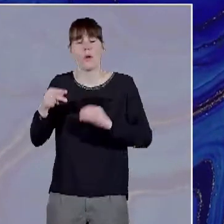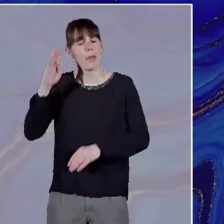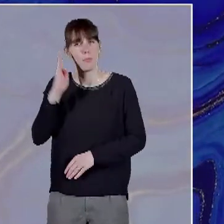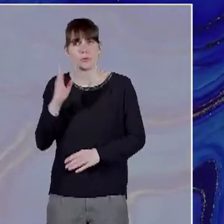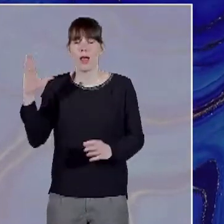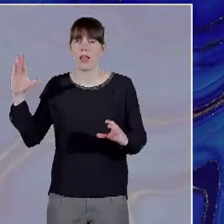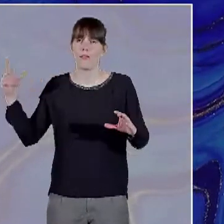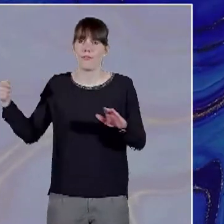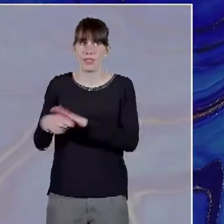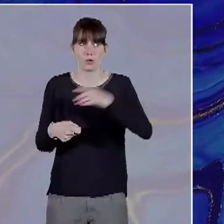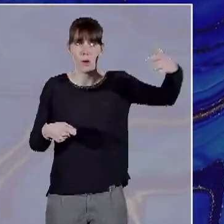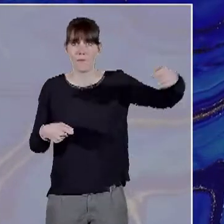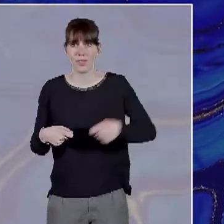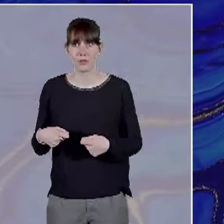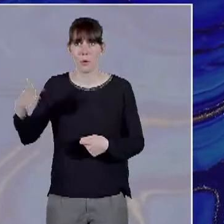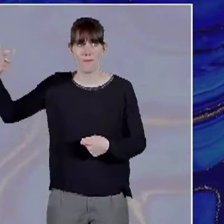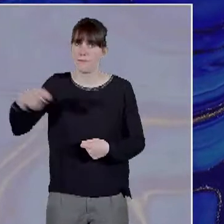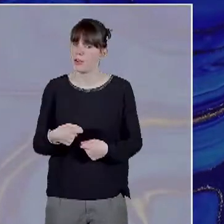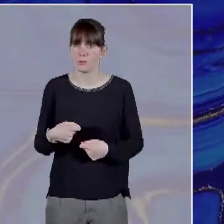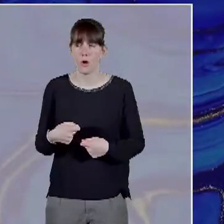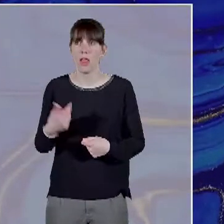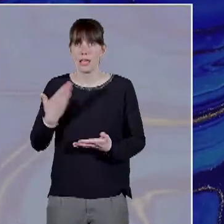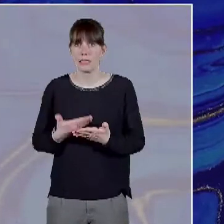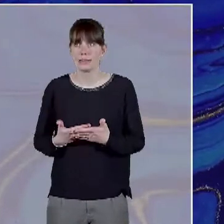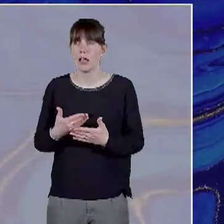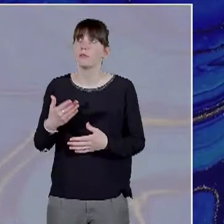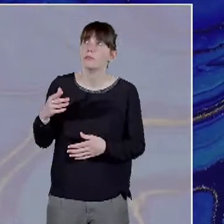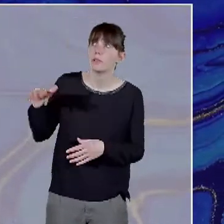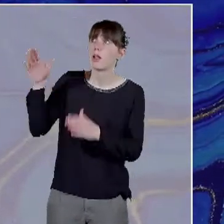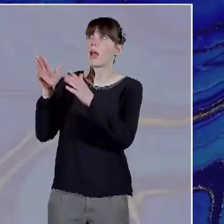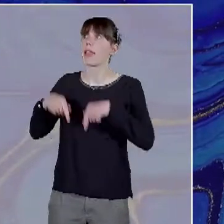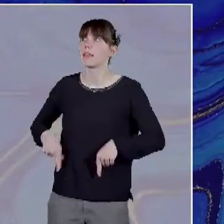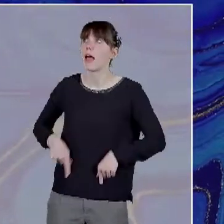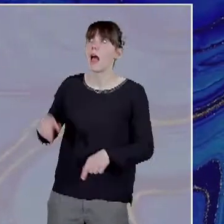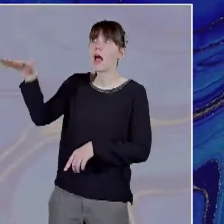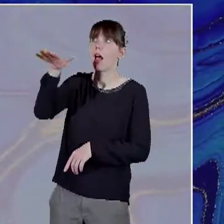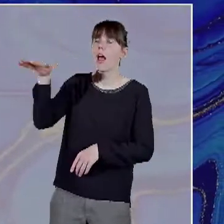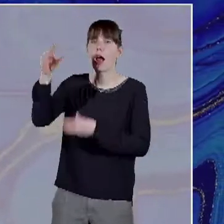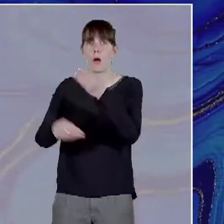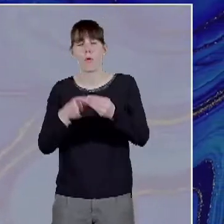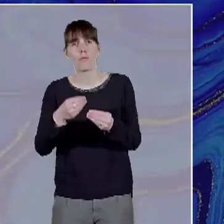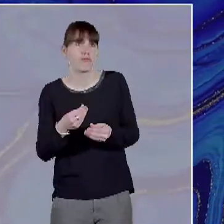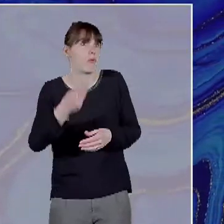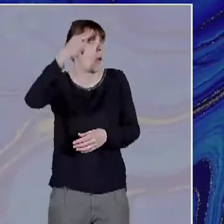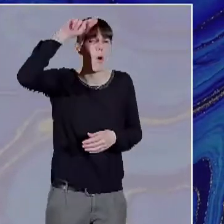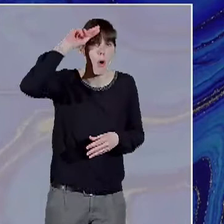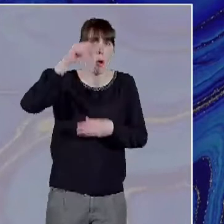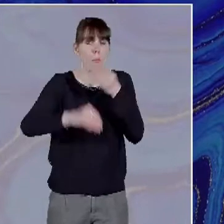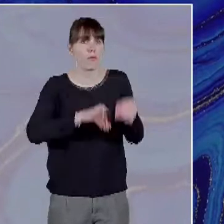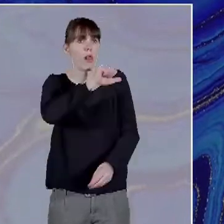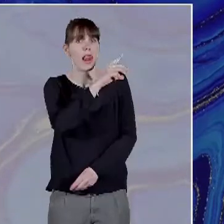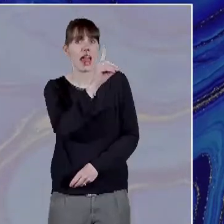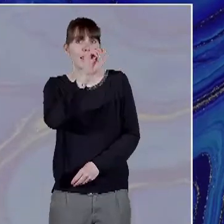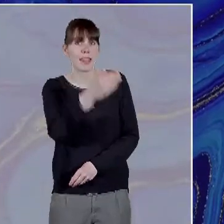d'argent on peut avoir d'aide de la part de l'État ou d'autres acteurs. On peut imaginer l'Europe, l'ADEME. Enfin, voilà. Donc